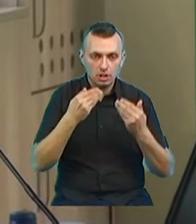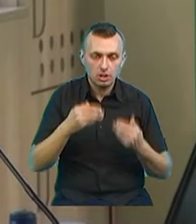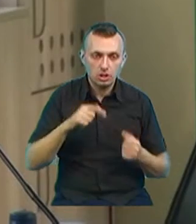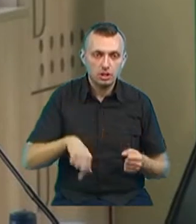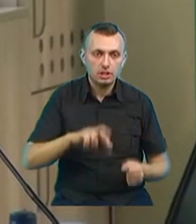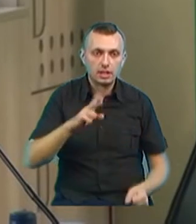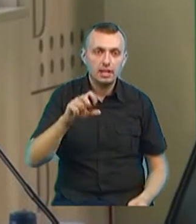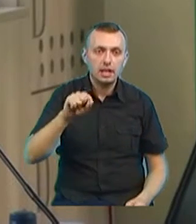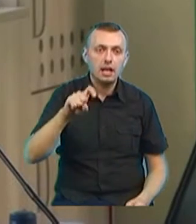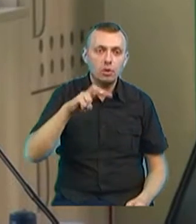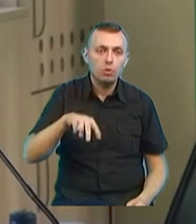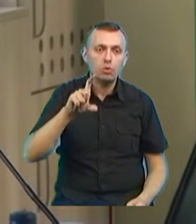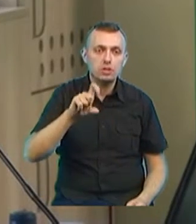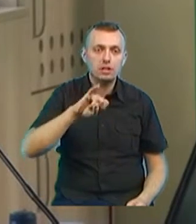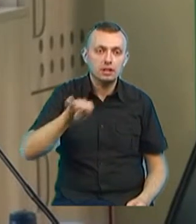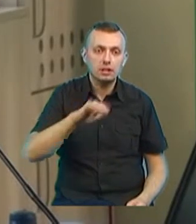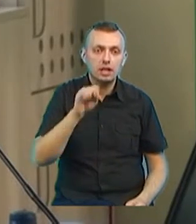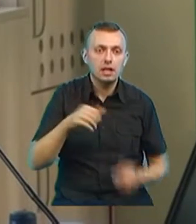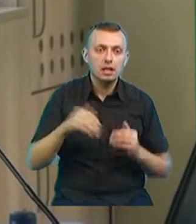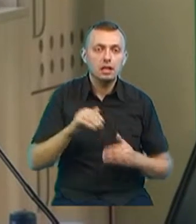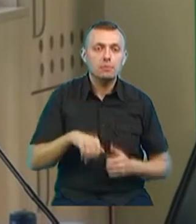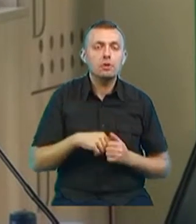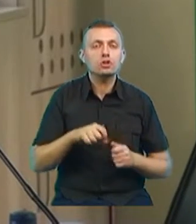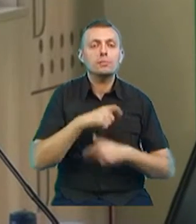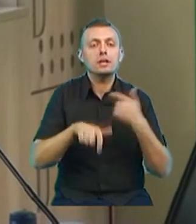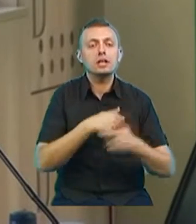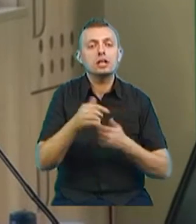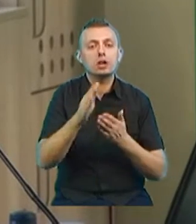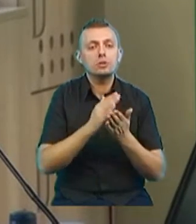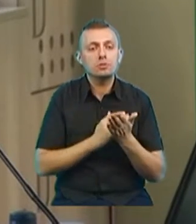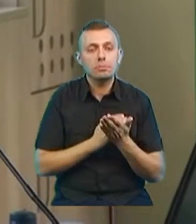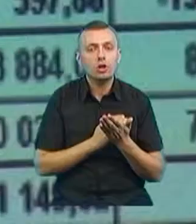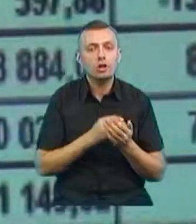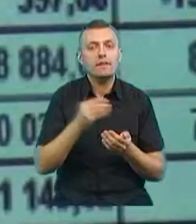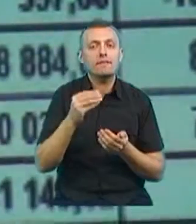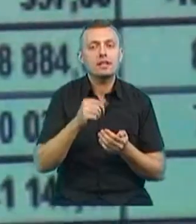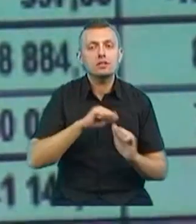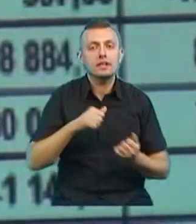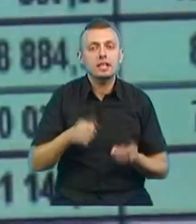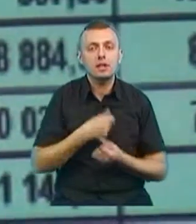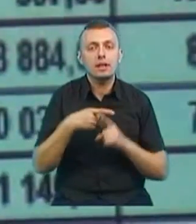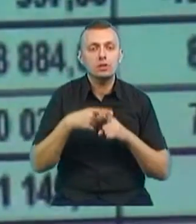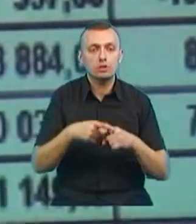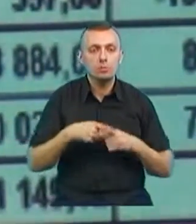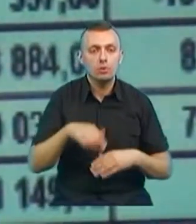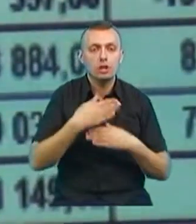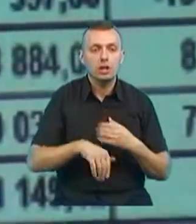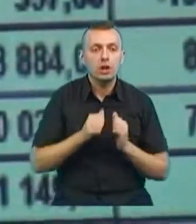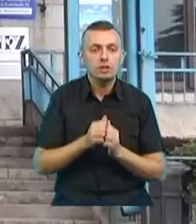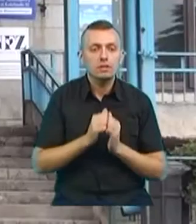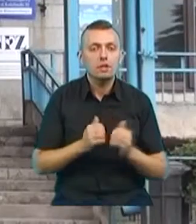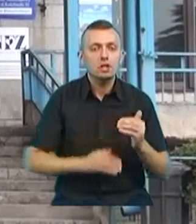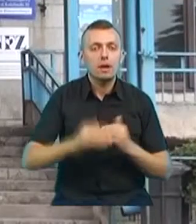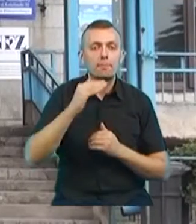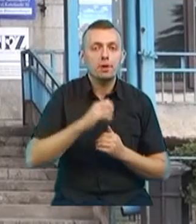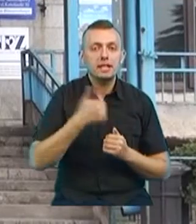tej kaucji my możemy nadal realizować program finansowania działalności spółki. Na koniec września zobowiązania wymagalne wyniosły